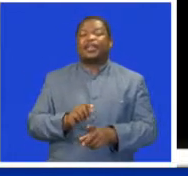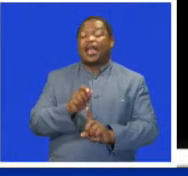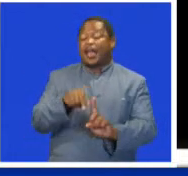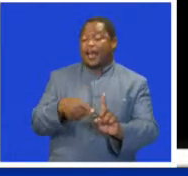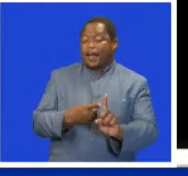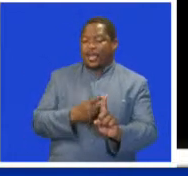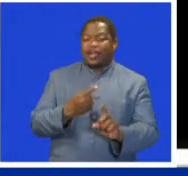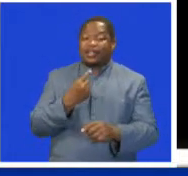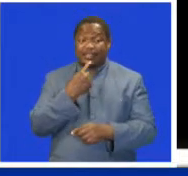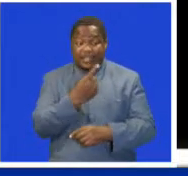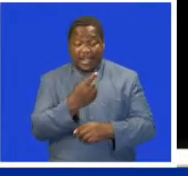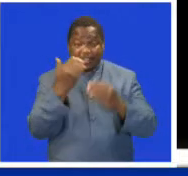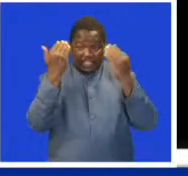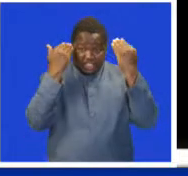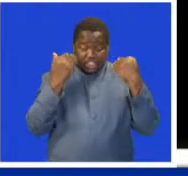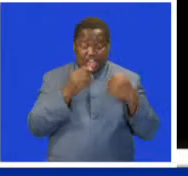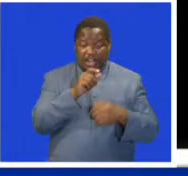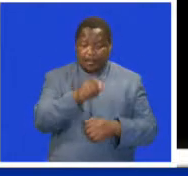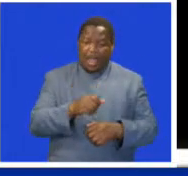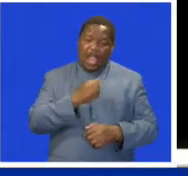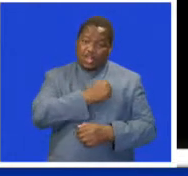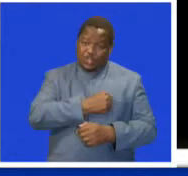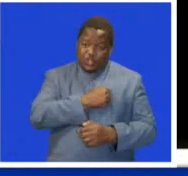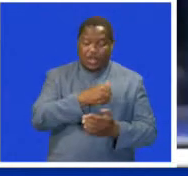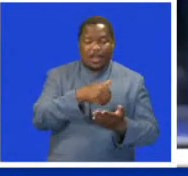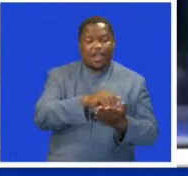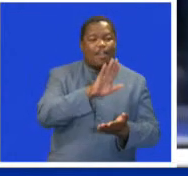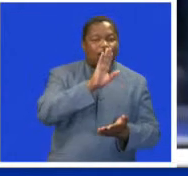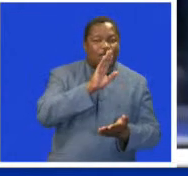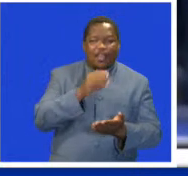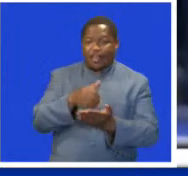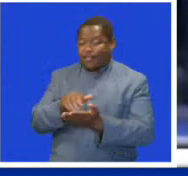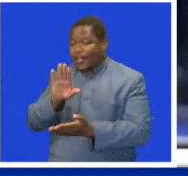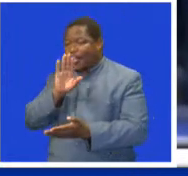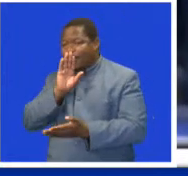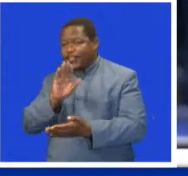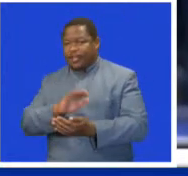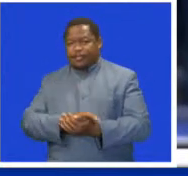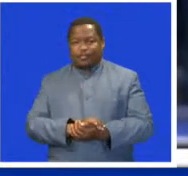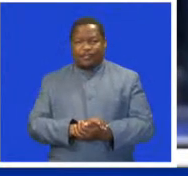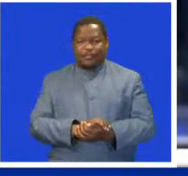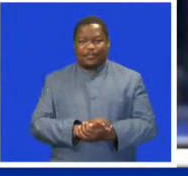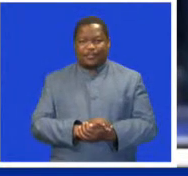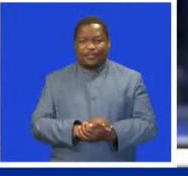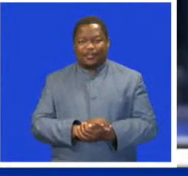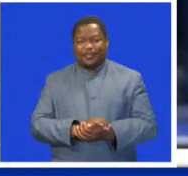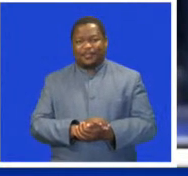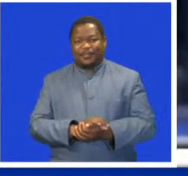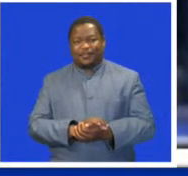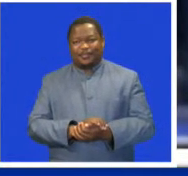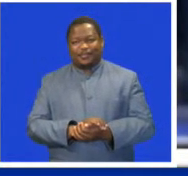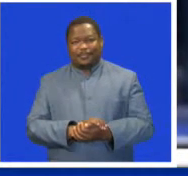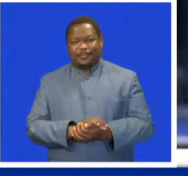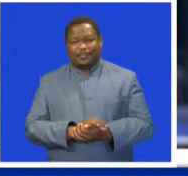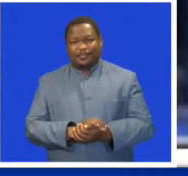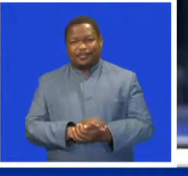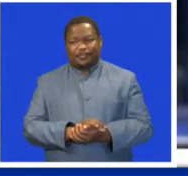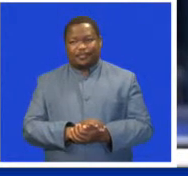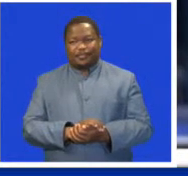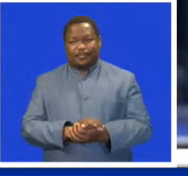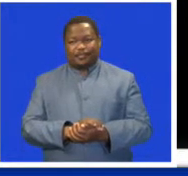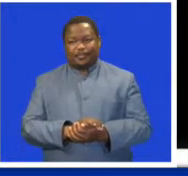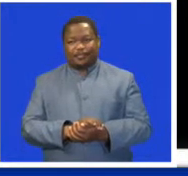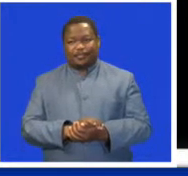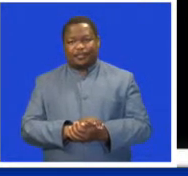jaji kanzi xolisa naku bubonke ke labaphethe le midlalo ye-tennis. Etinzabente mdlalo ngengiyani msebe umbiko uhlanganiswe